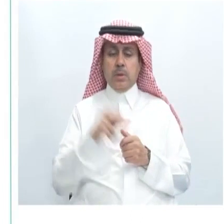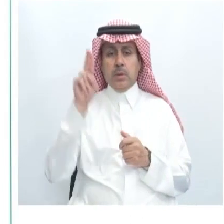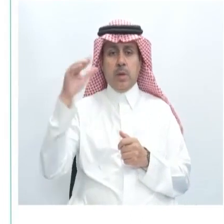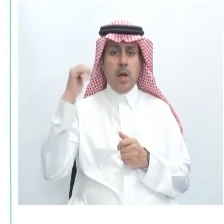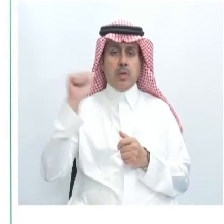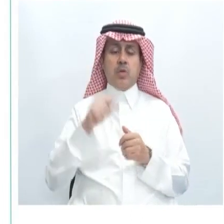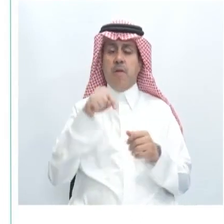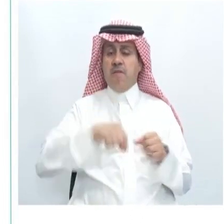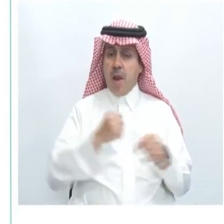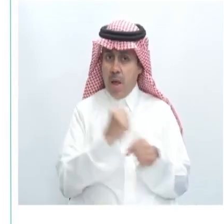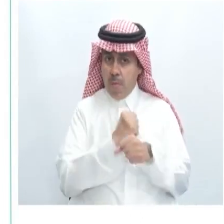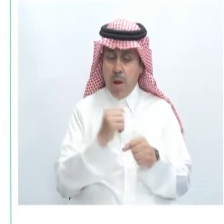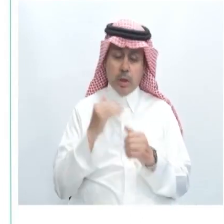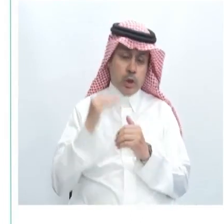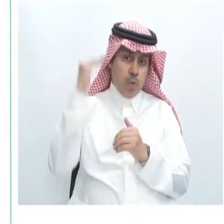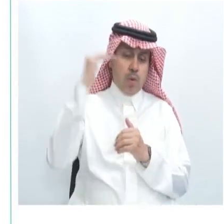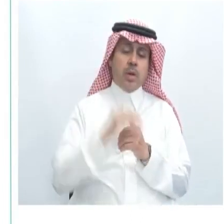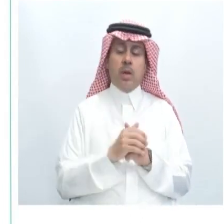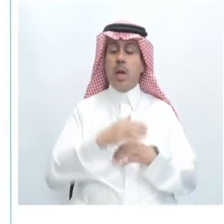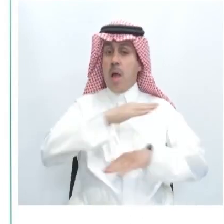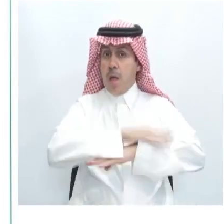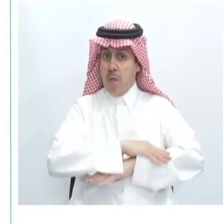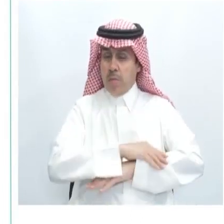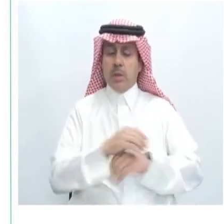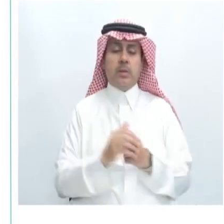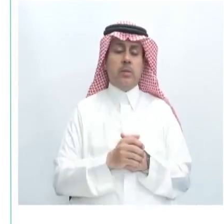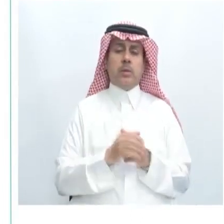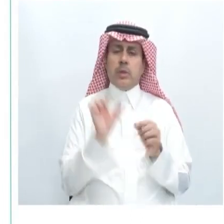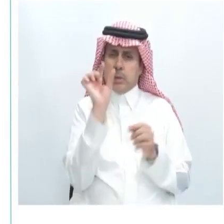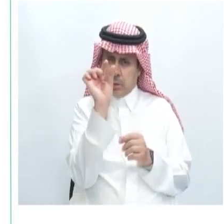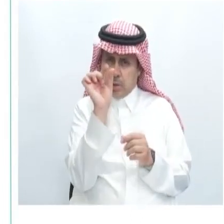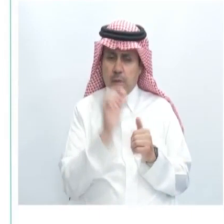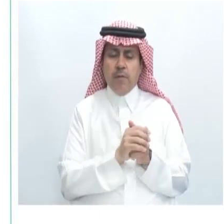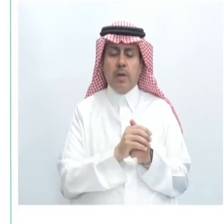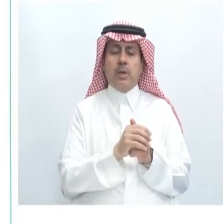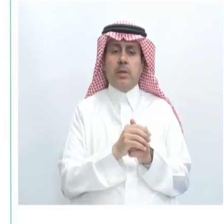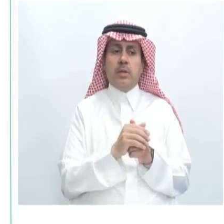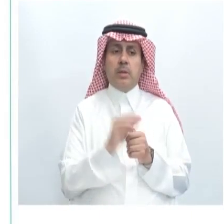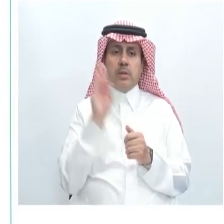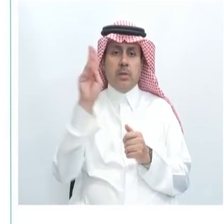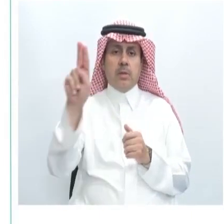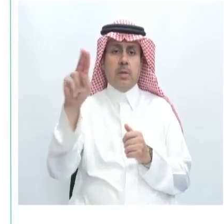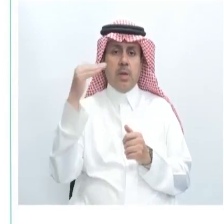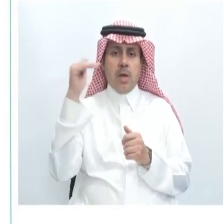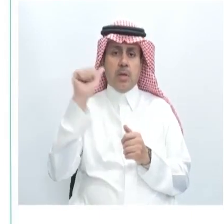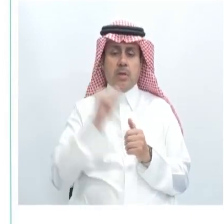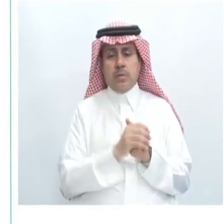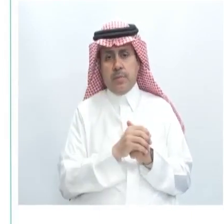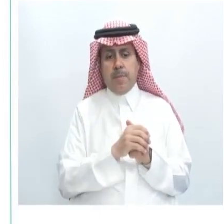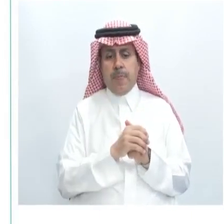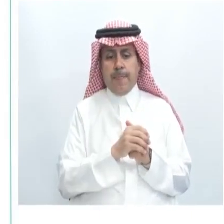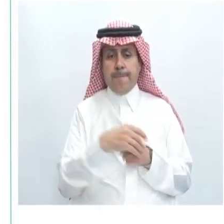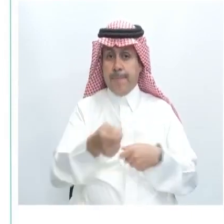في العمل وتطور انظمه التقليديه اصبح هنالك دقه في متخصصات دقيقه بعد ذلك اصبح لدينا ما يسمى